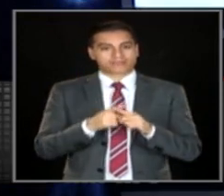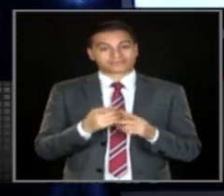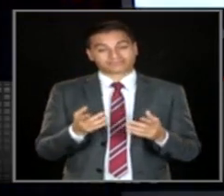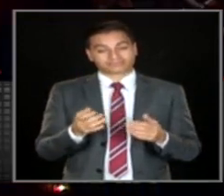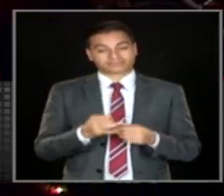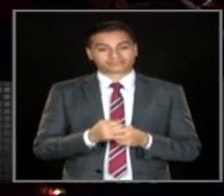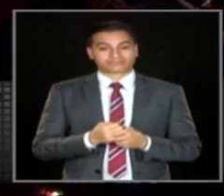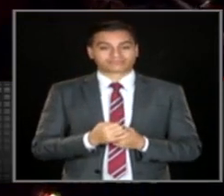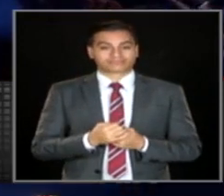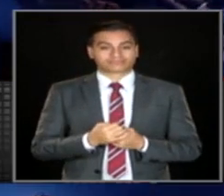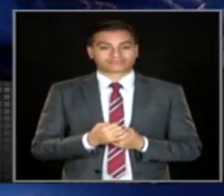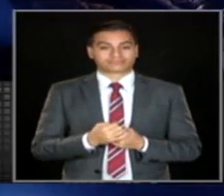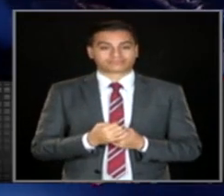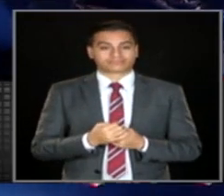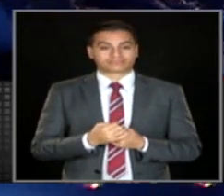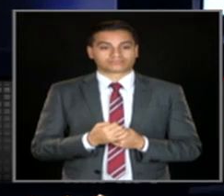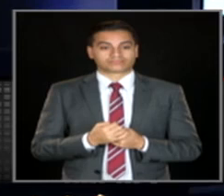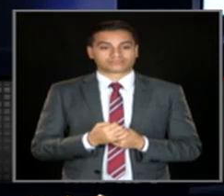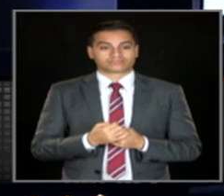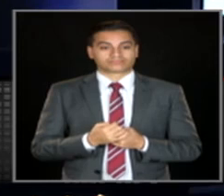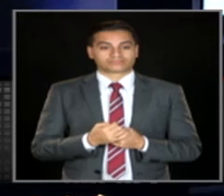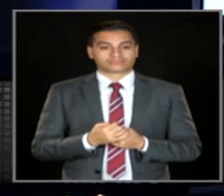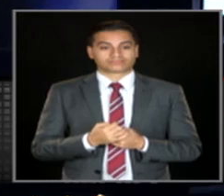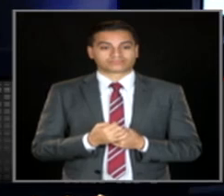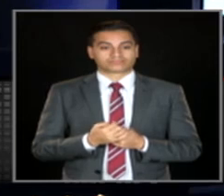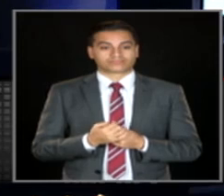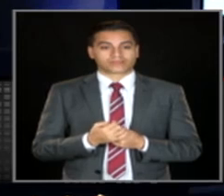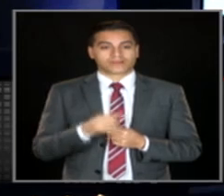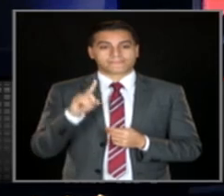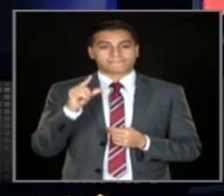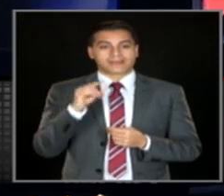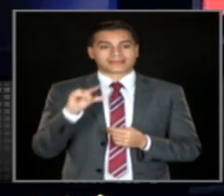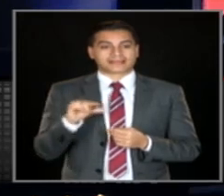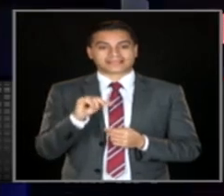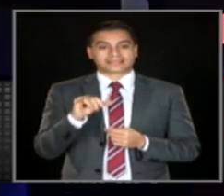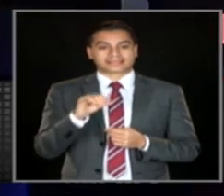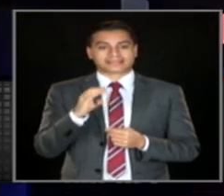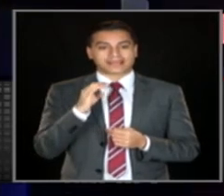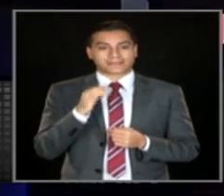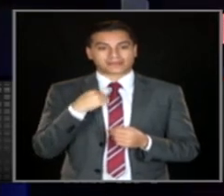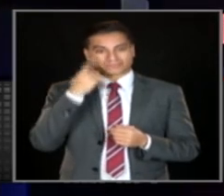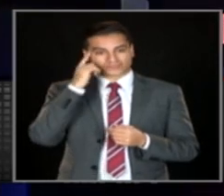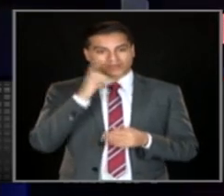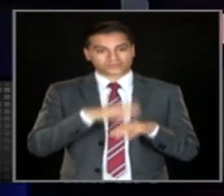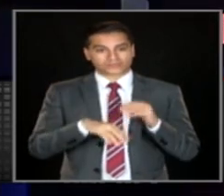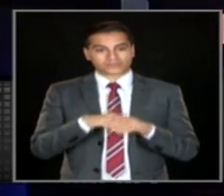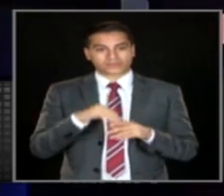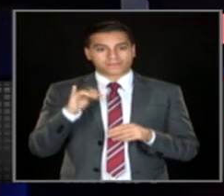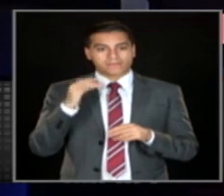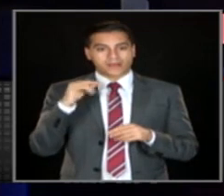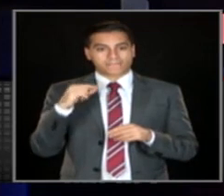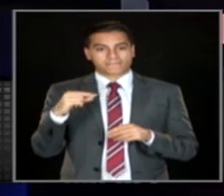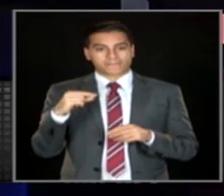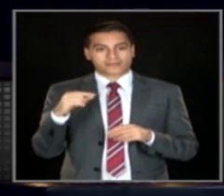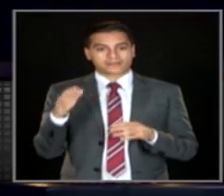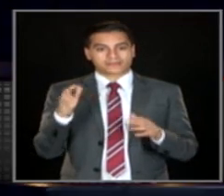خاطئة. سلامة. بدري، عندك إجابة؟ مش عارف. محمد عبد الصالح